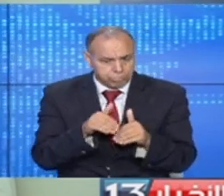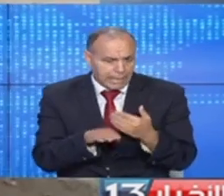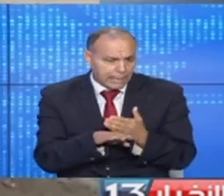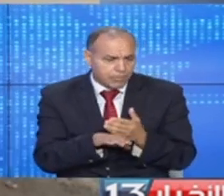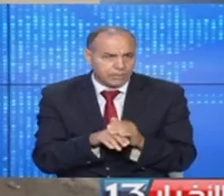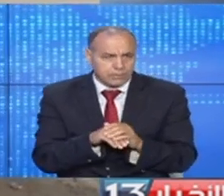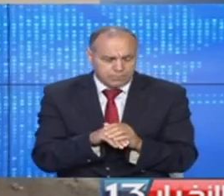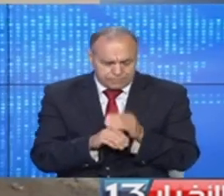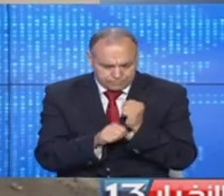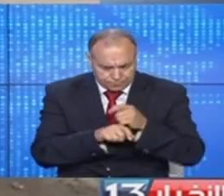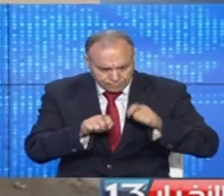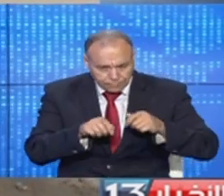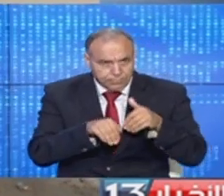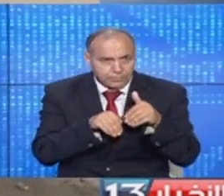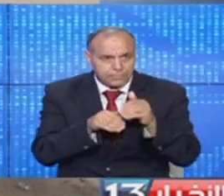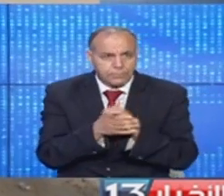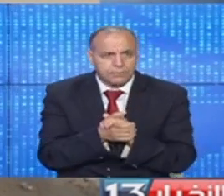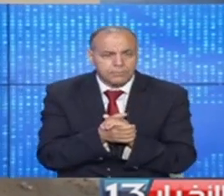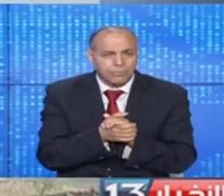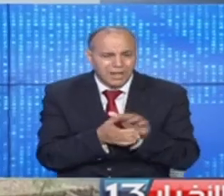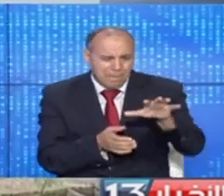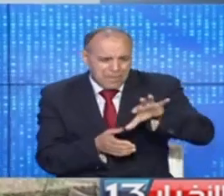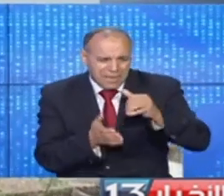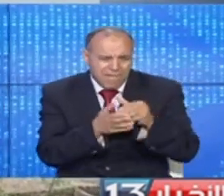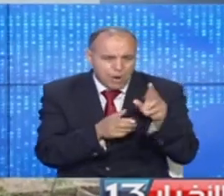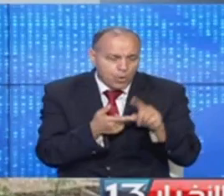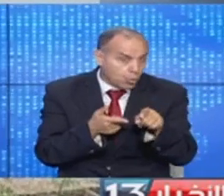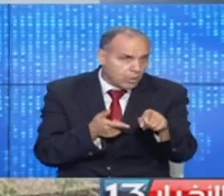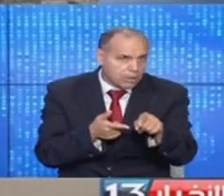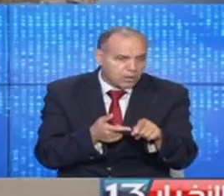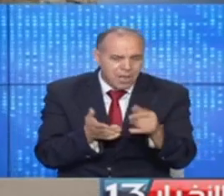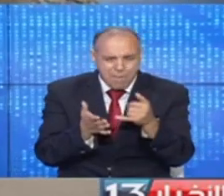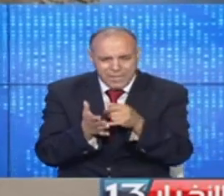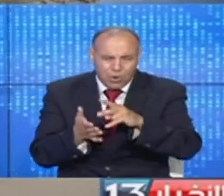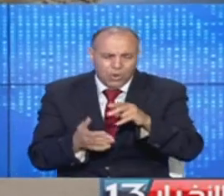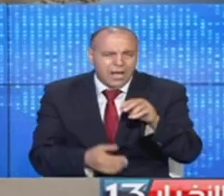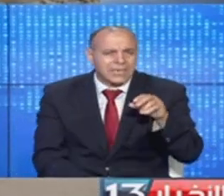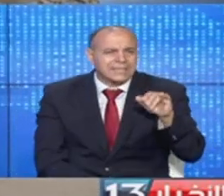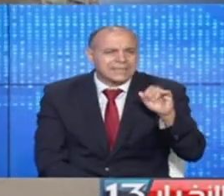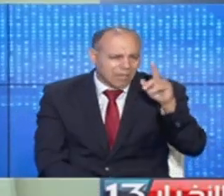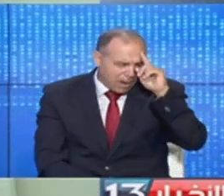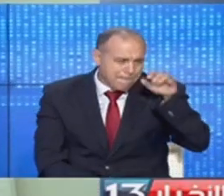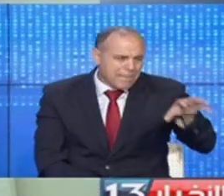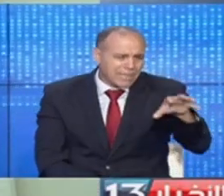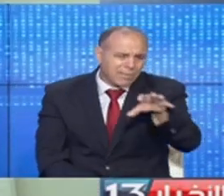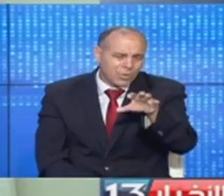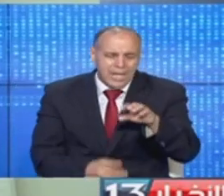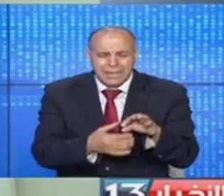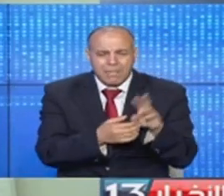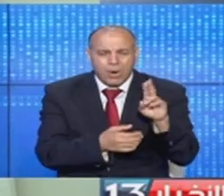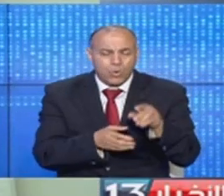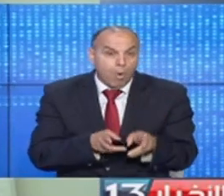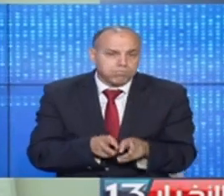من الاشغال تبدا فيه في دعم اليمين والطريق